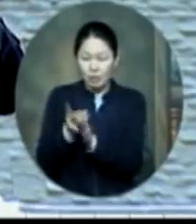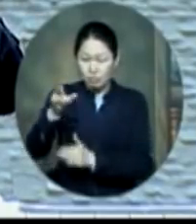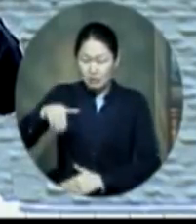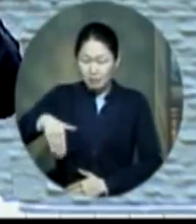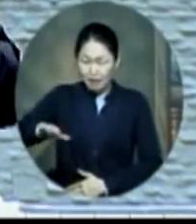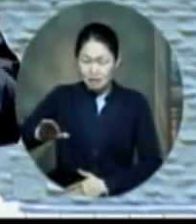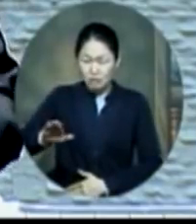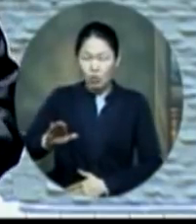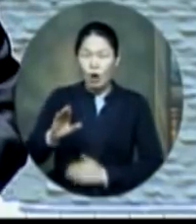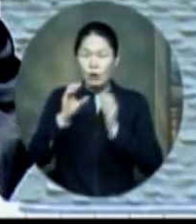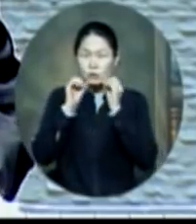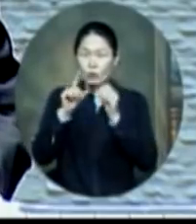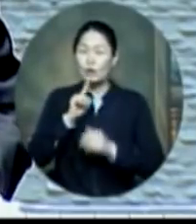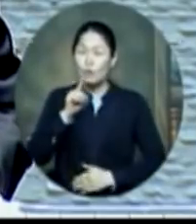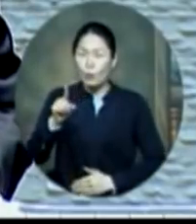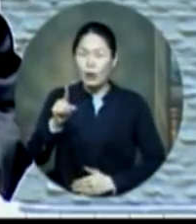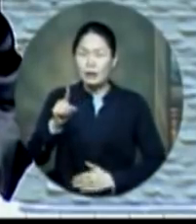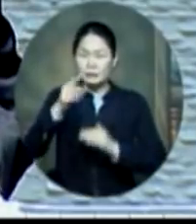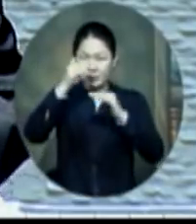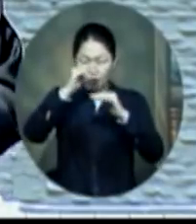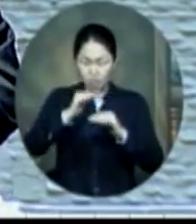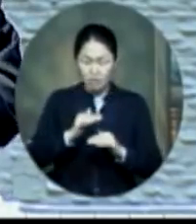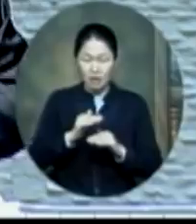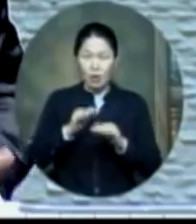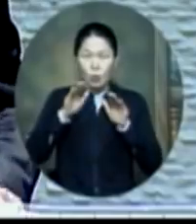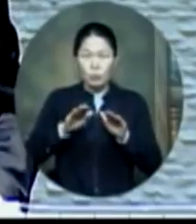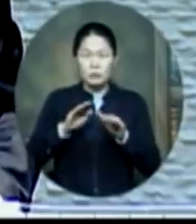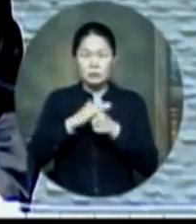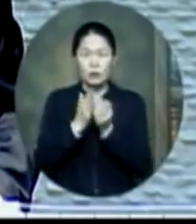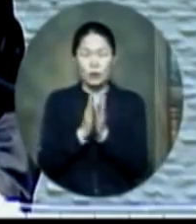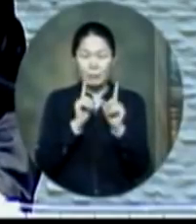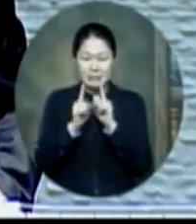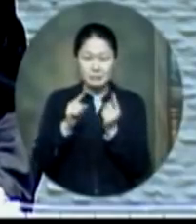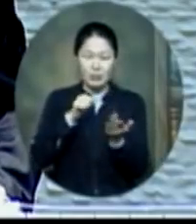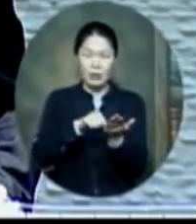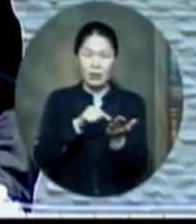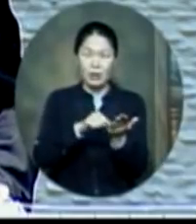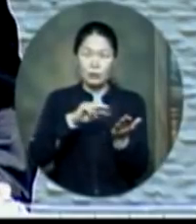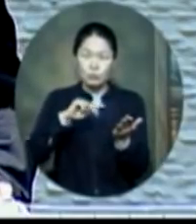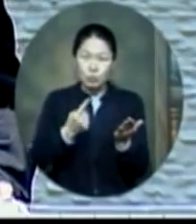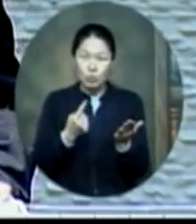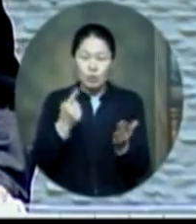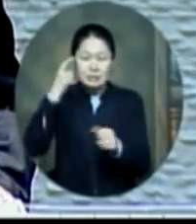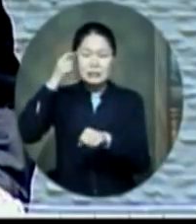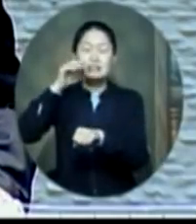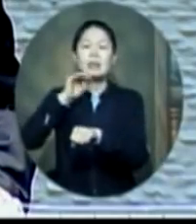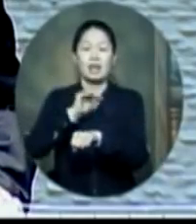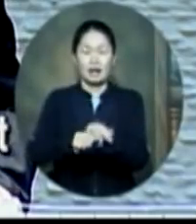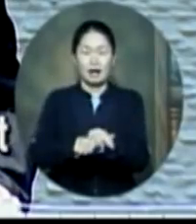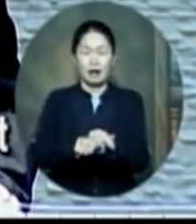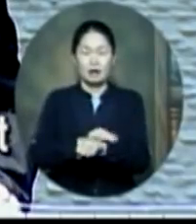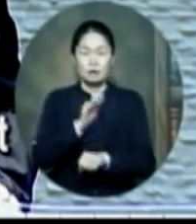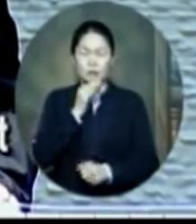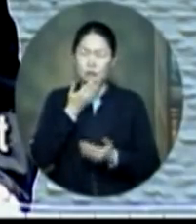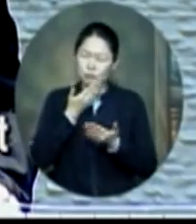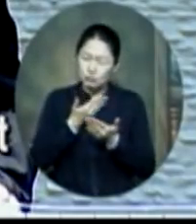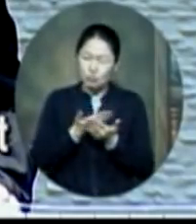보고를 하는 장면입니다. 그런데 오늘 이 본문 말씀에도 지혜가 얼마나